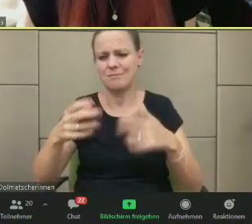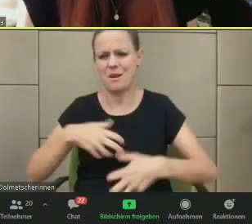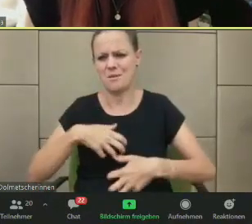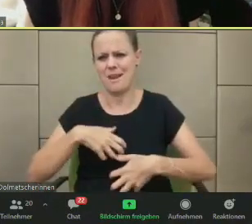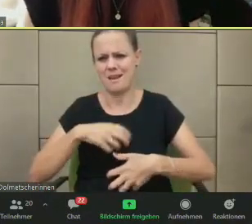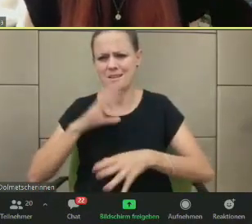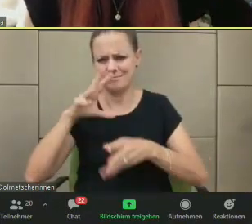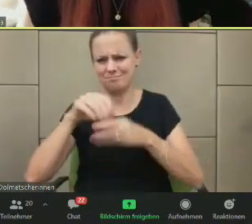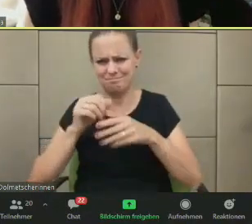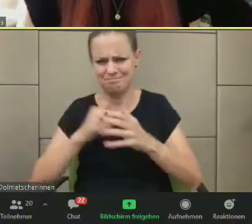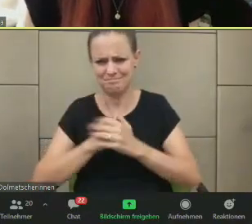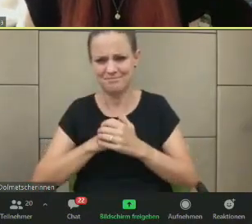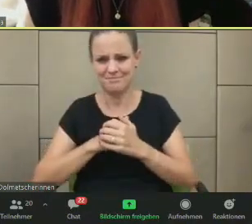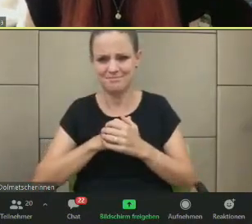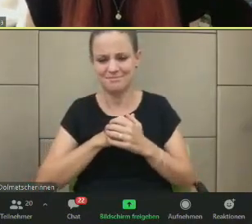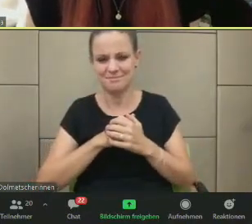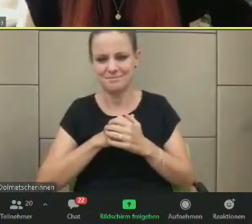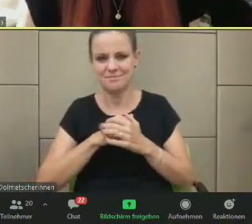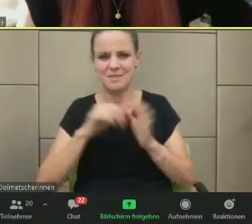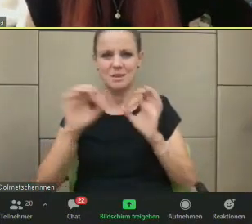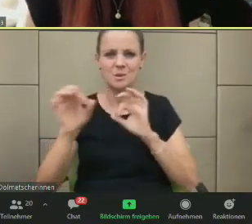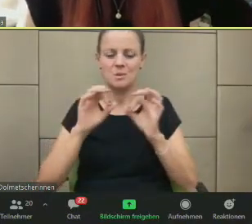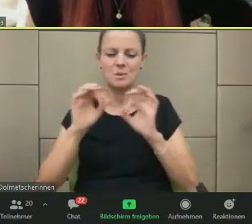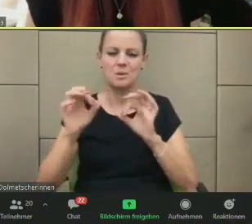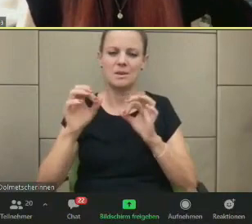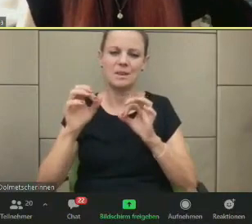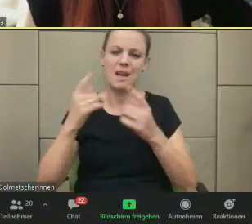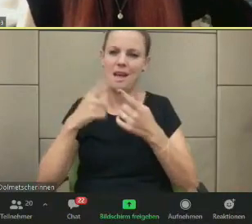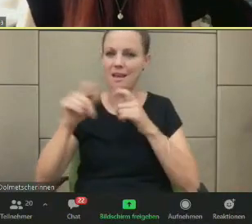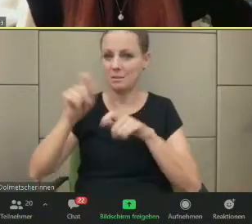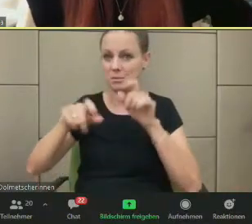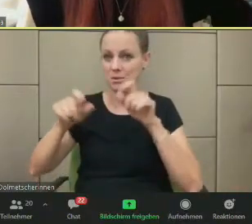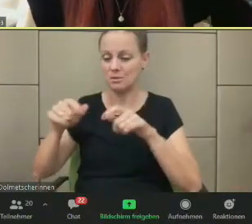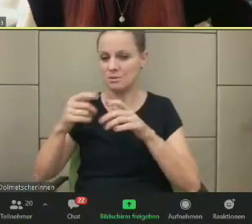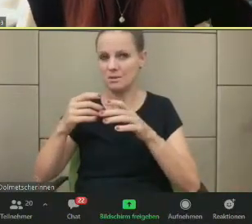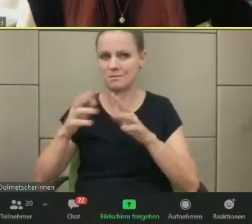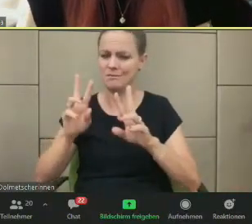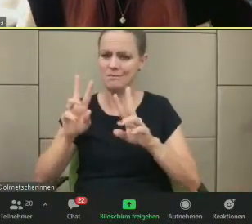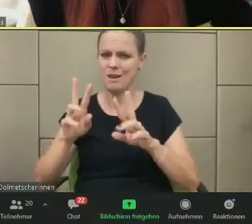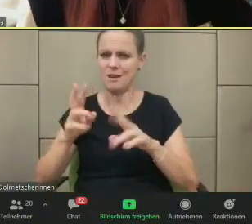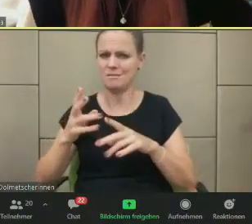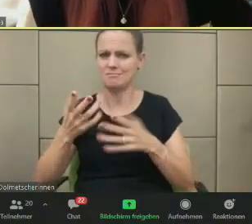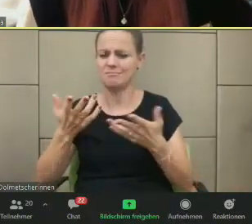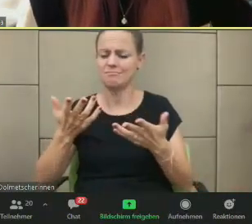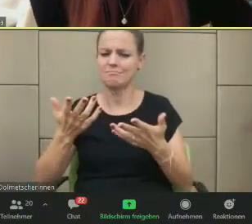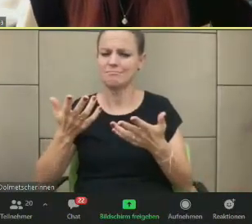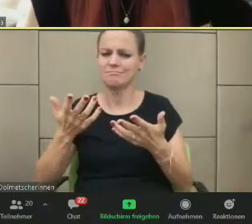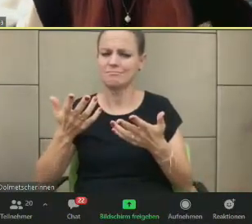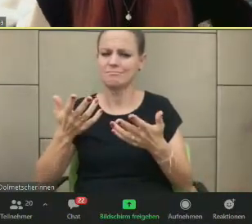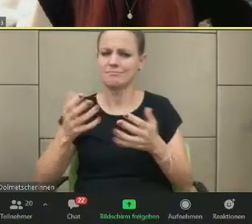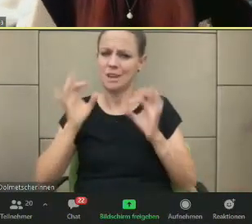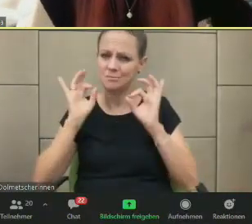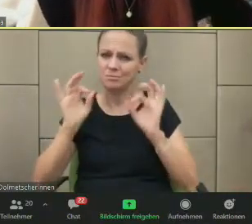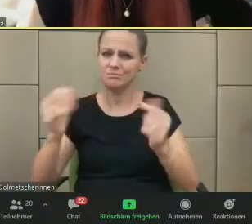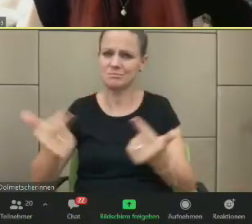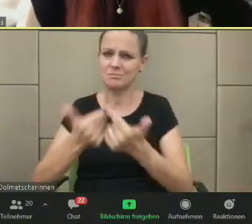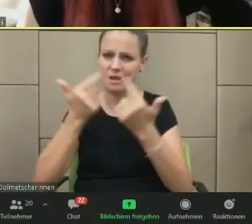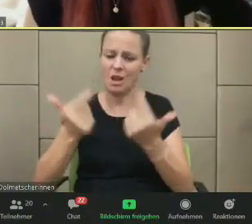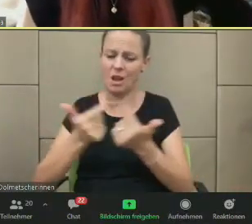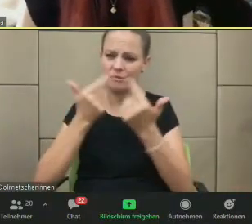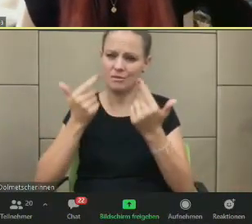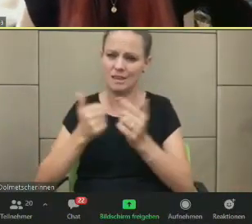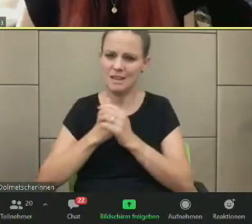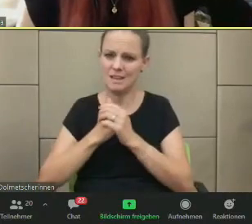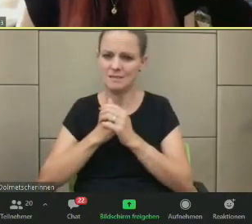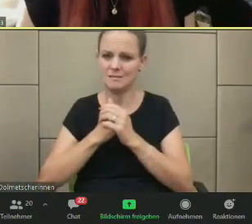können. Oder andere, die auf sehr tolle Art und Weise aufklären, zum Beispiel auch ein sehr